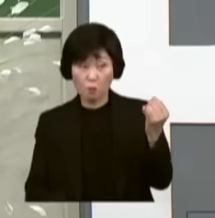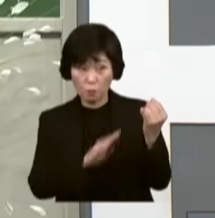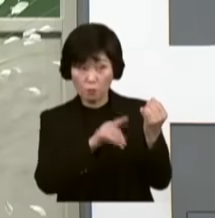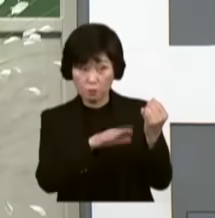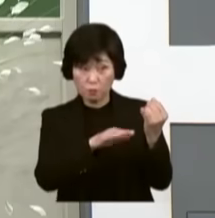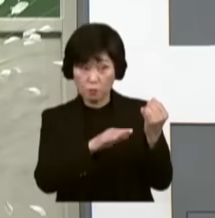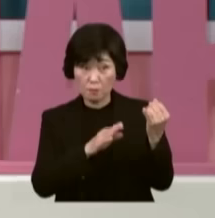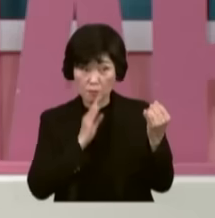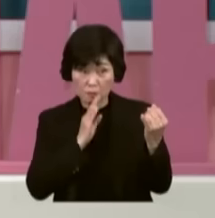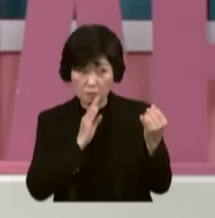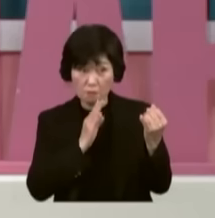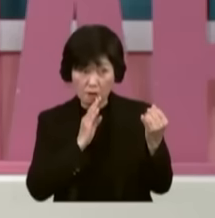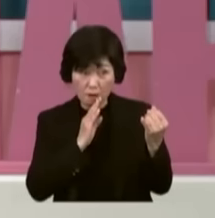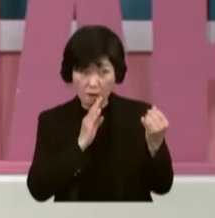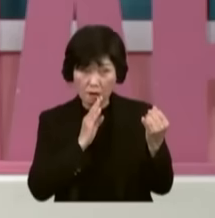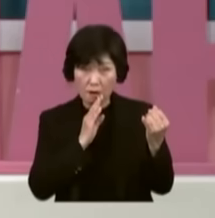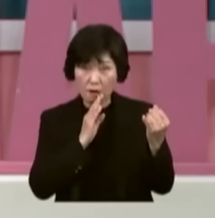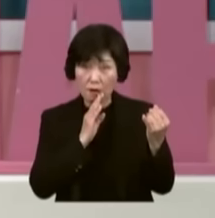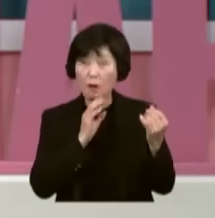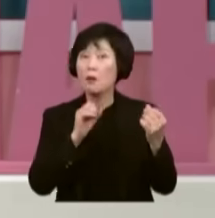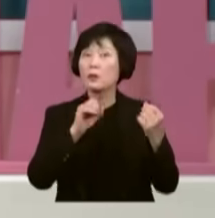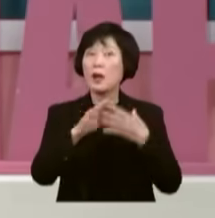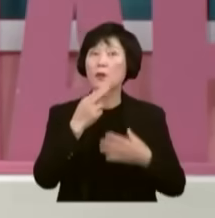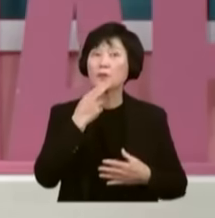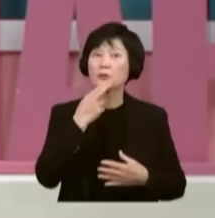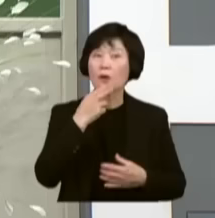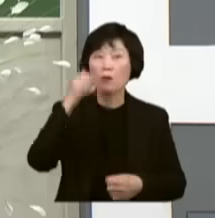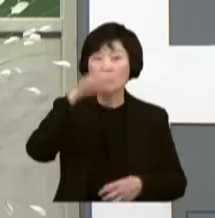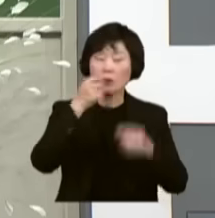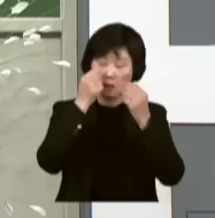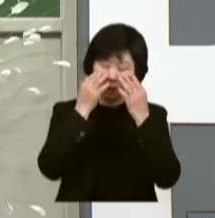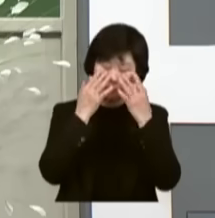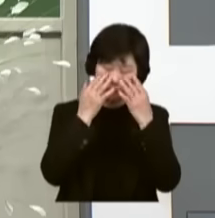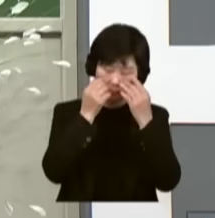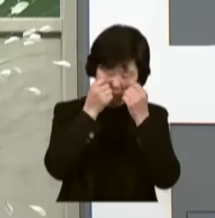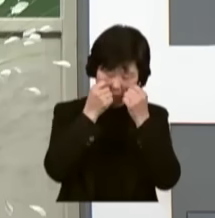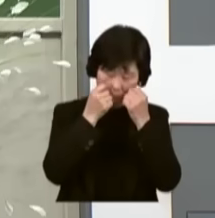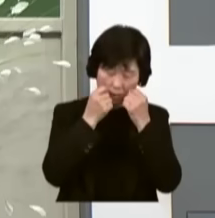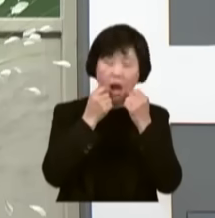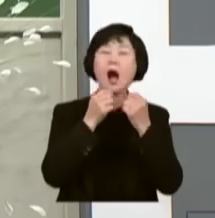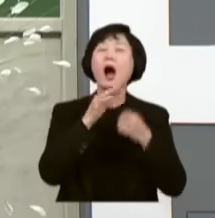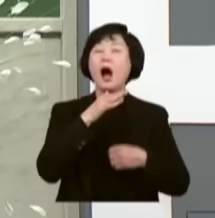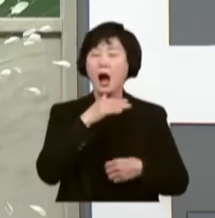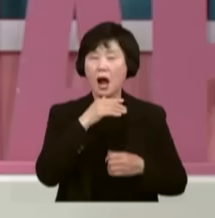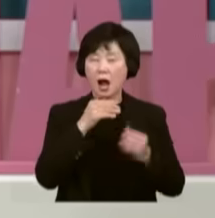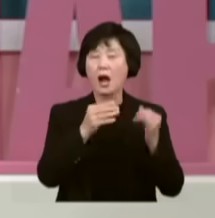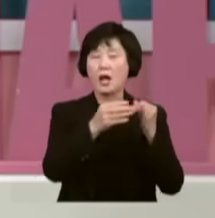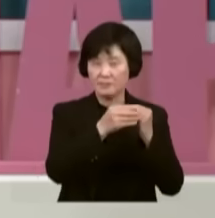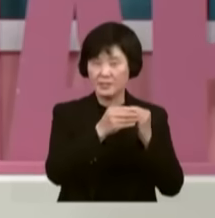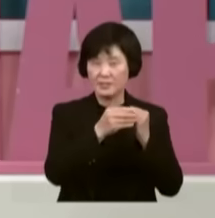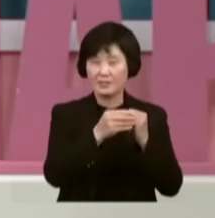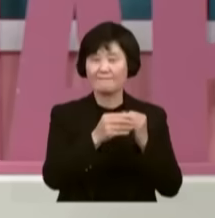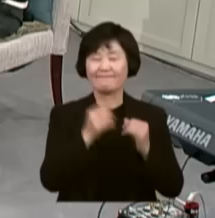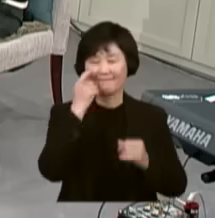맞아? 그러니까 대답을 안 하고 눈물이 쪼르륵 흐르더라고. 야, 그게 이제 임신 소식을 알려주는 거지.